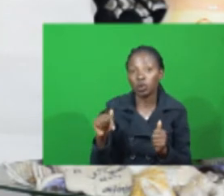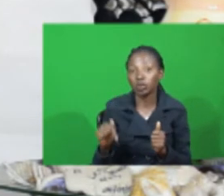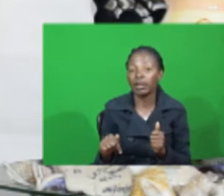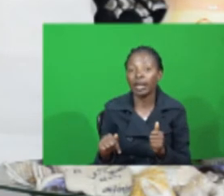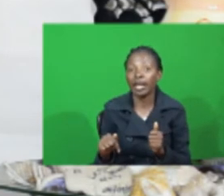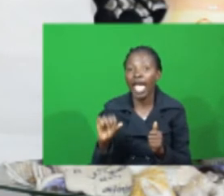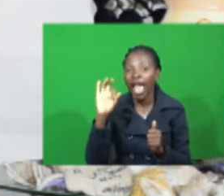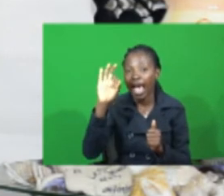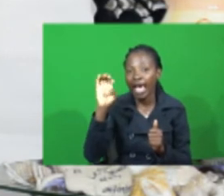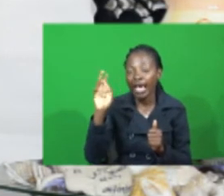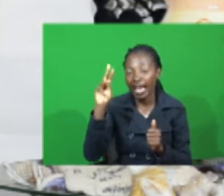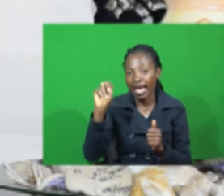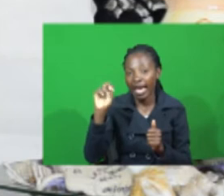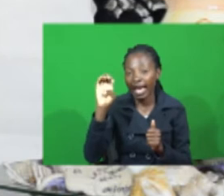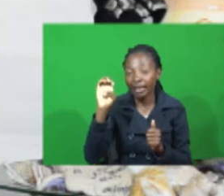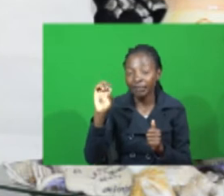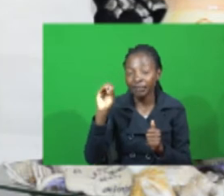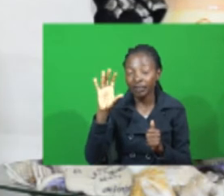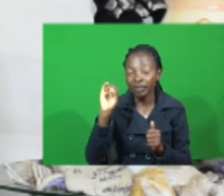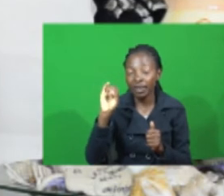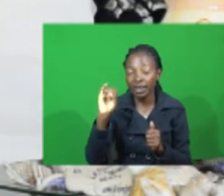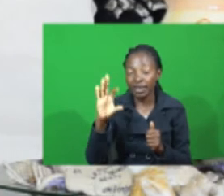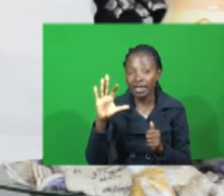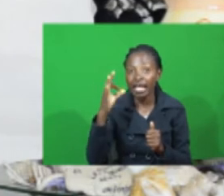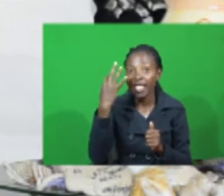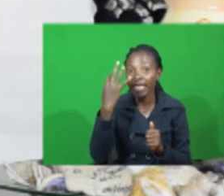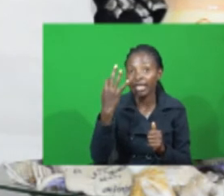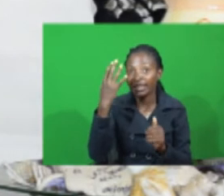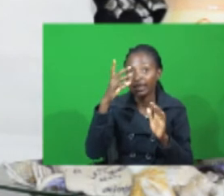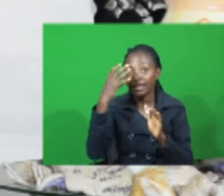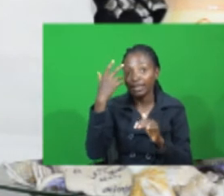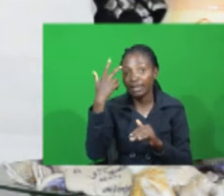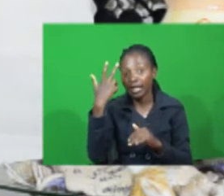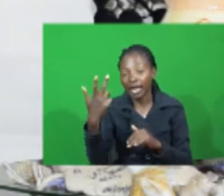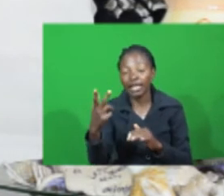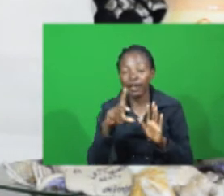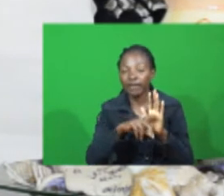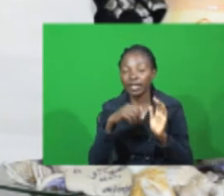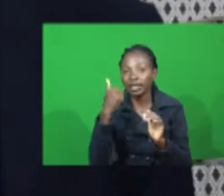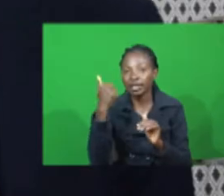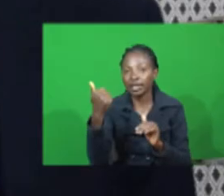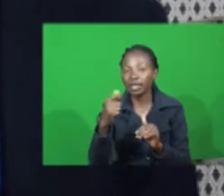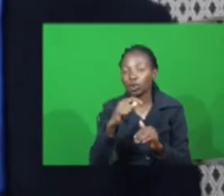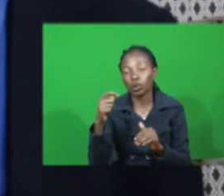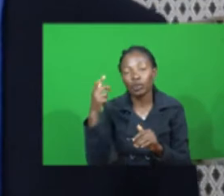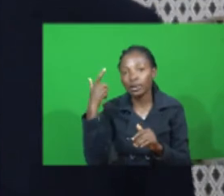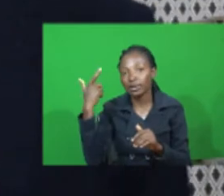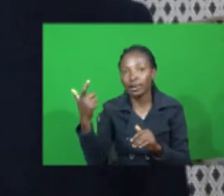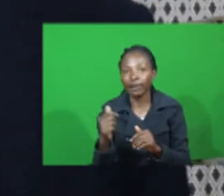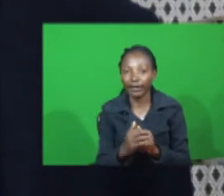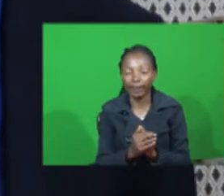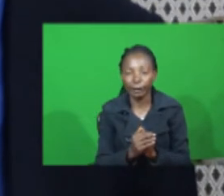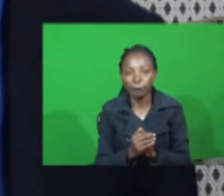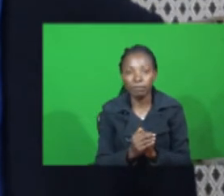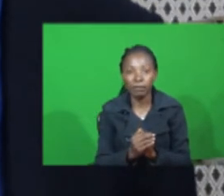chanhasi Genesis 38. Saka mufundisi vachaenderera mberi voverenga verse 6 neverse ya 7. Genesis 38 verse